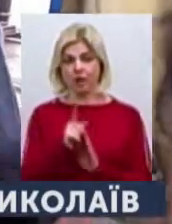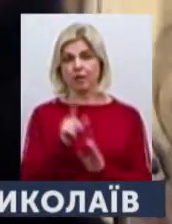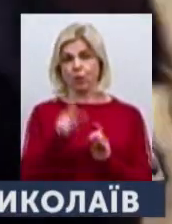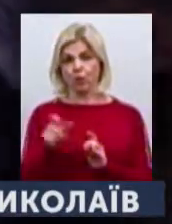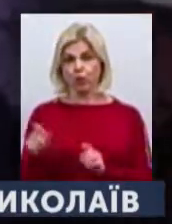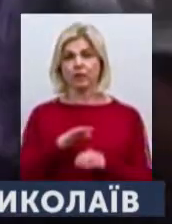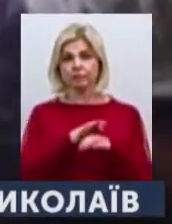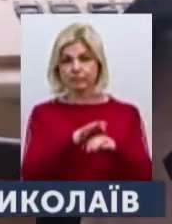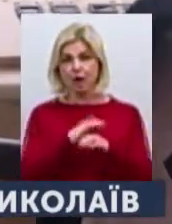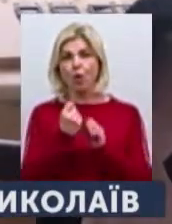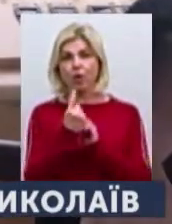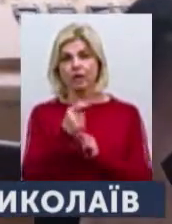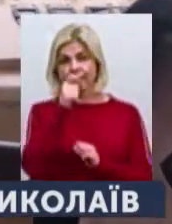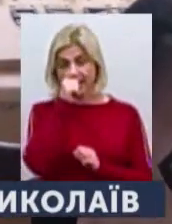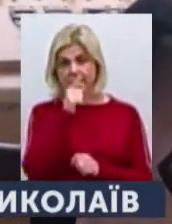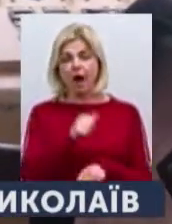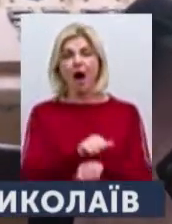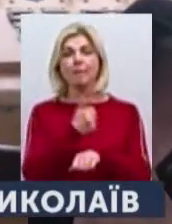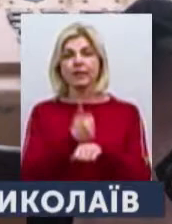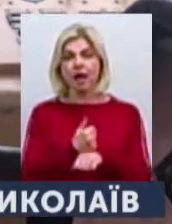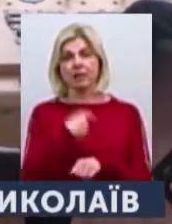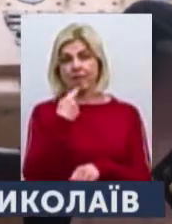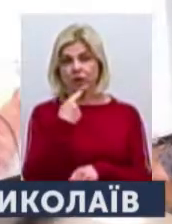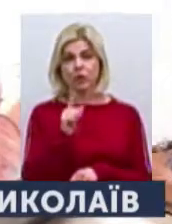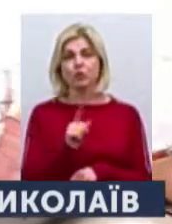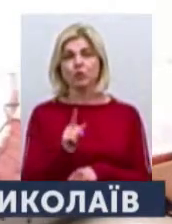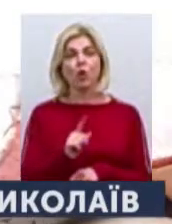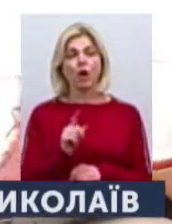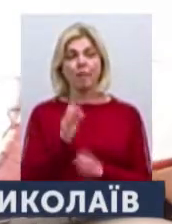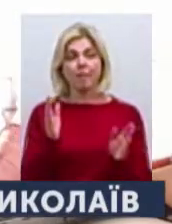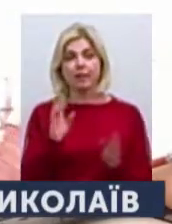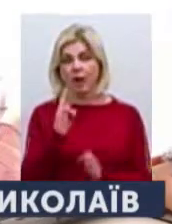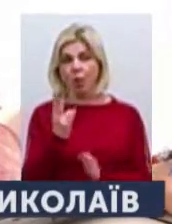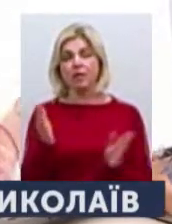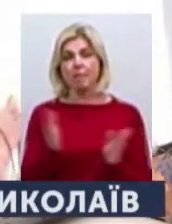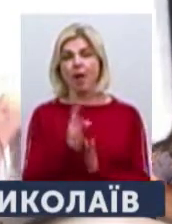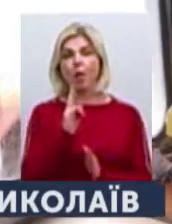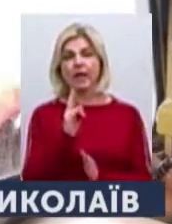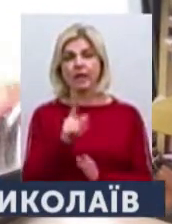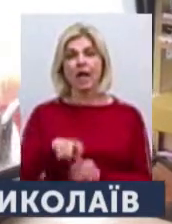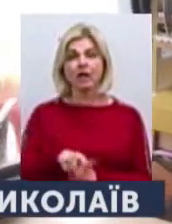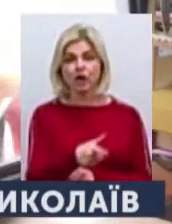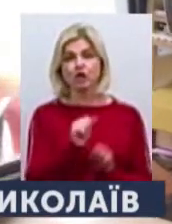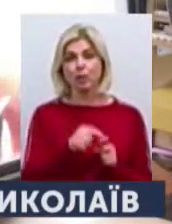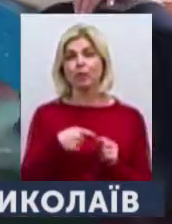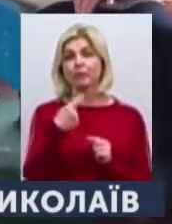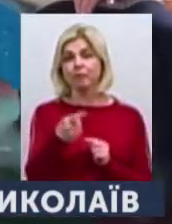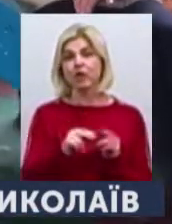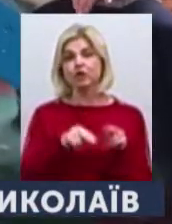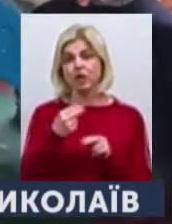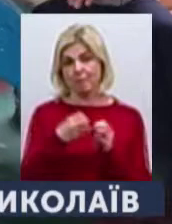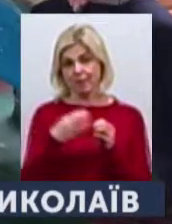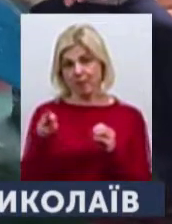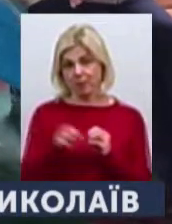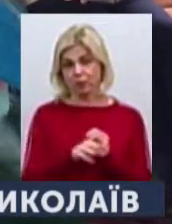15 квітня. Капітан Володимир Ярулевич розповідає, з Миколаєва до Малої Коренихи річкою можна потрапити за 15 хвилин.